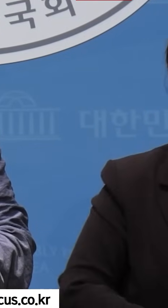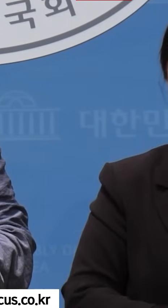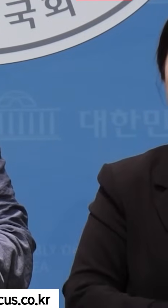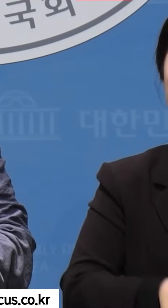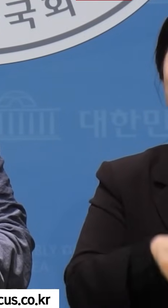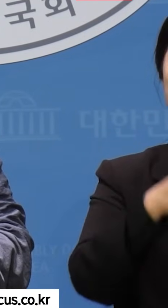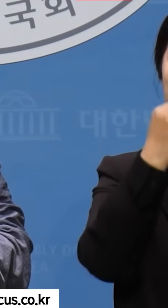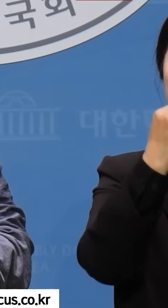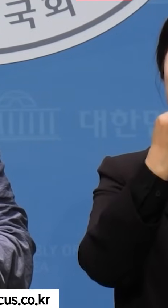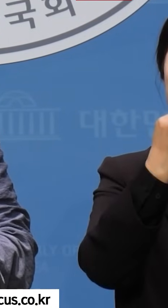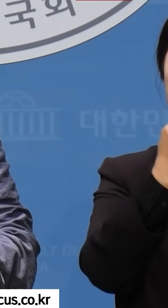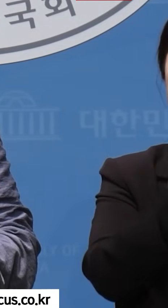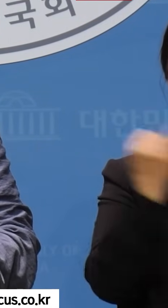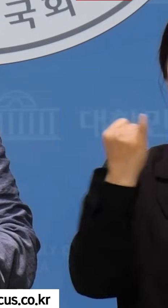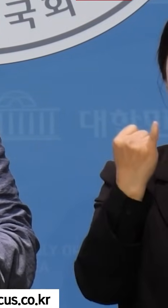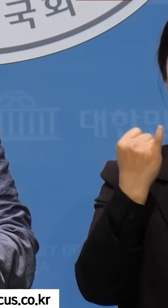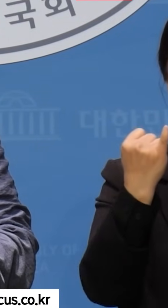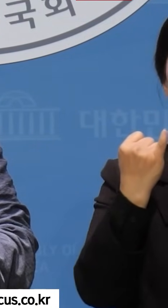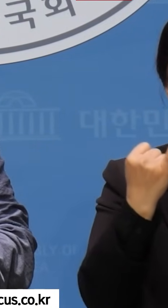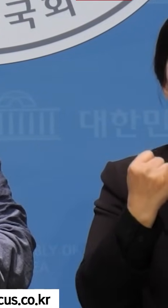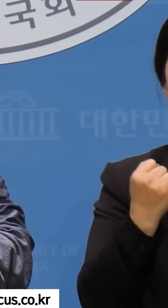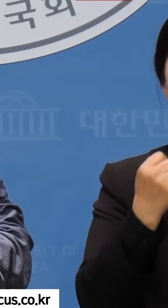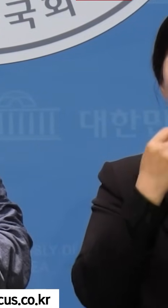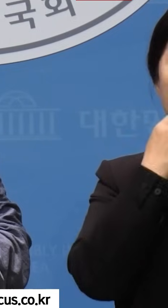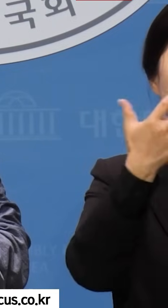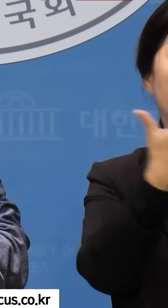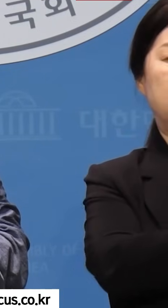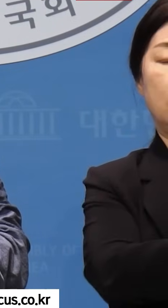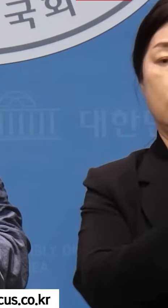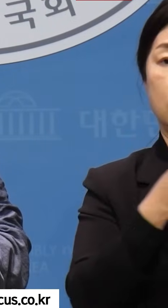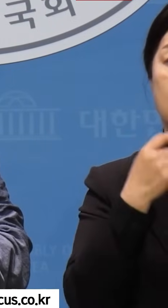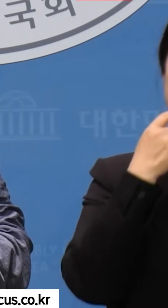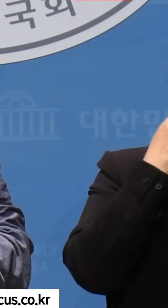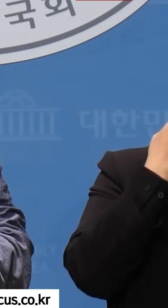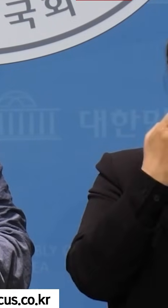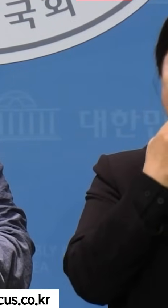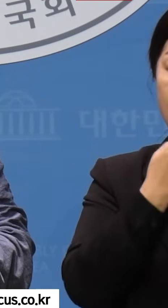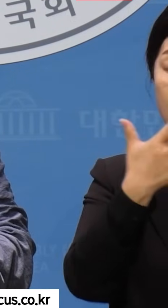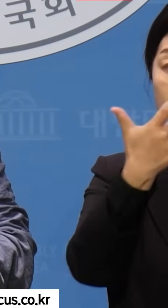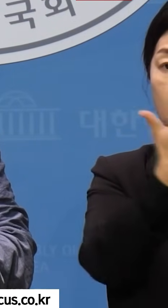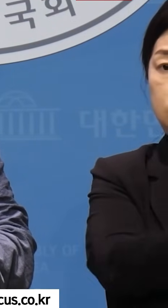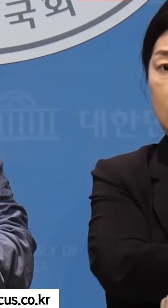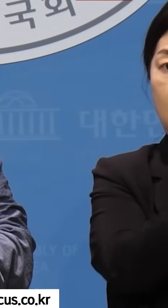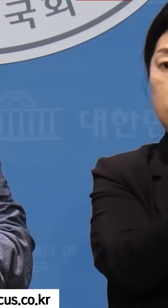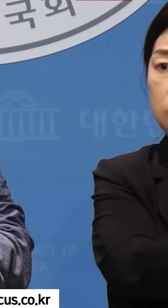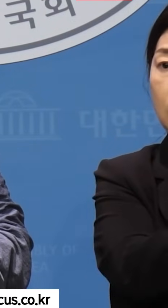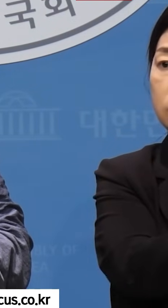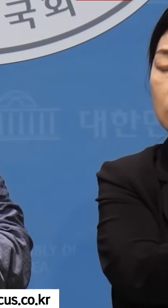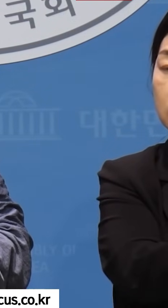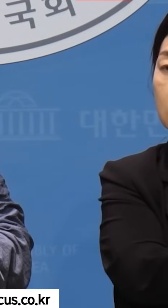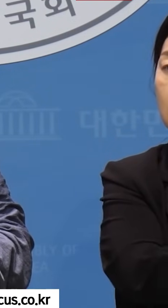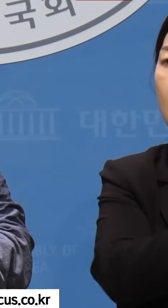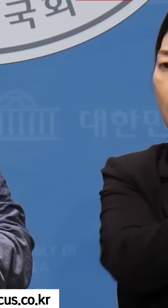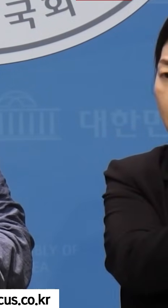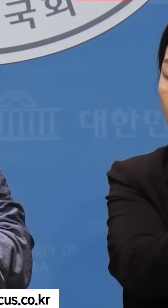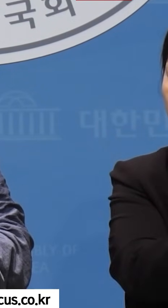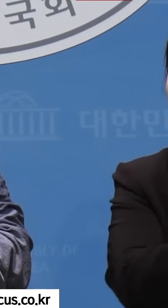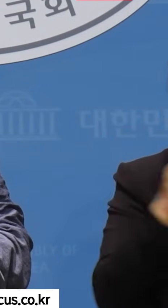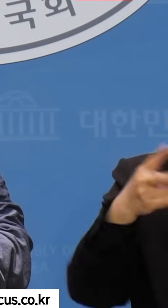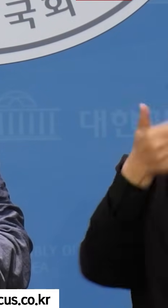마약 엄청난 범죄죠. 수사무 막 검경 뭐하고 있습니까? 뭐 했습니까? 한동훈 정치검사의